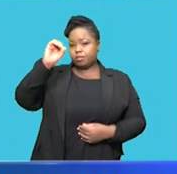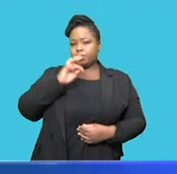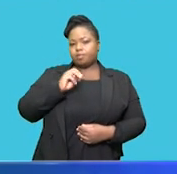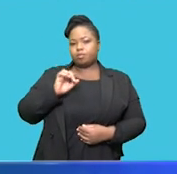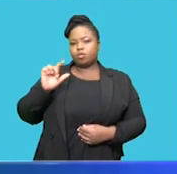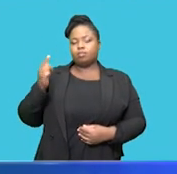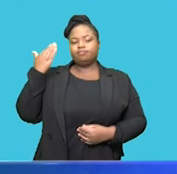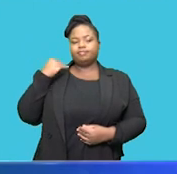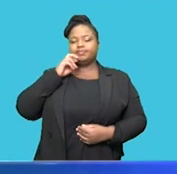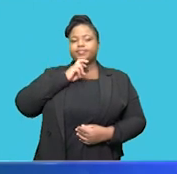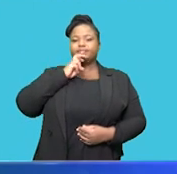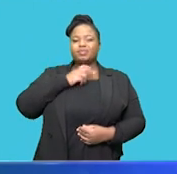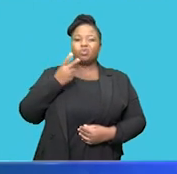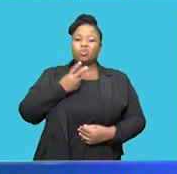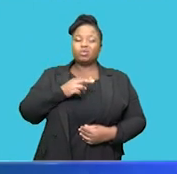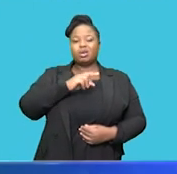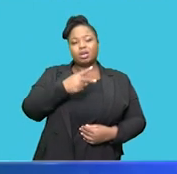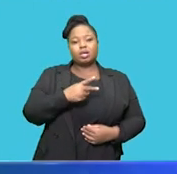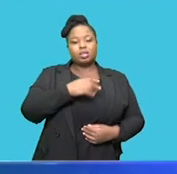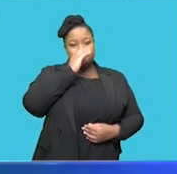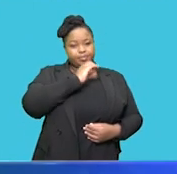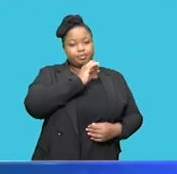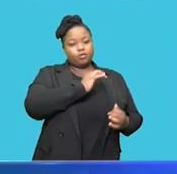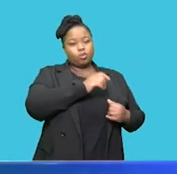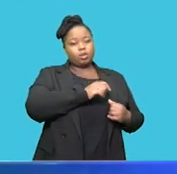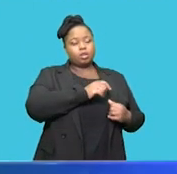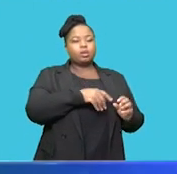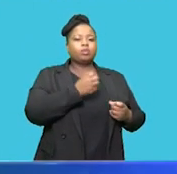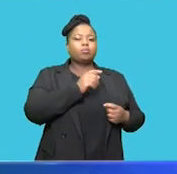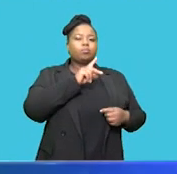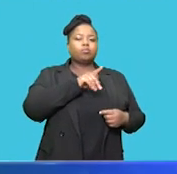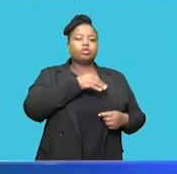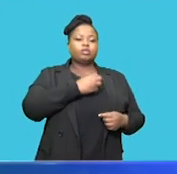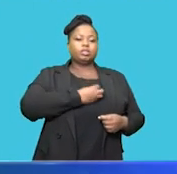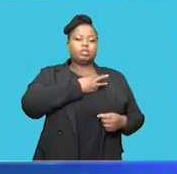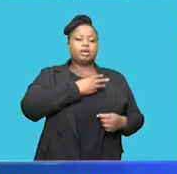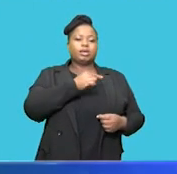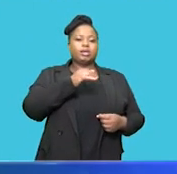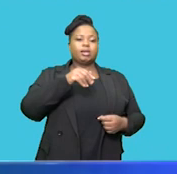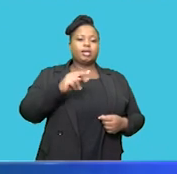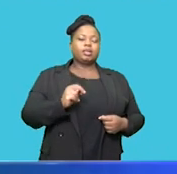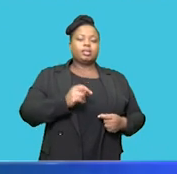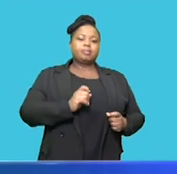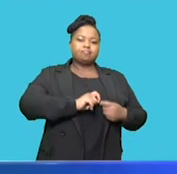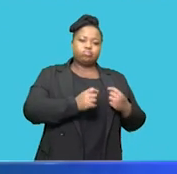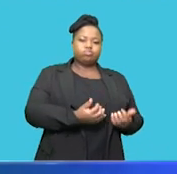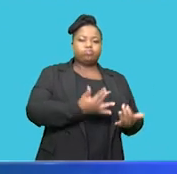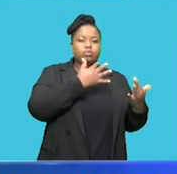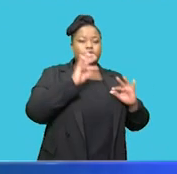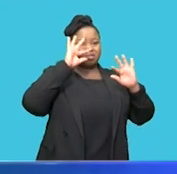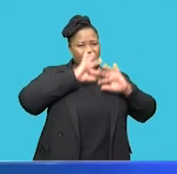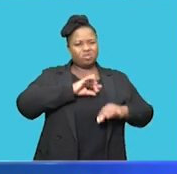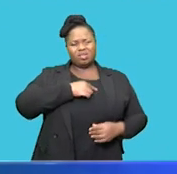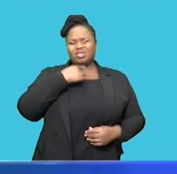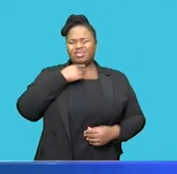ke kwaphinda futhi enye imoto yashiswa e-Protea Glen Mall ngomsombuluko ebusuku. Abagibeli bathi bakhathele ukuthula bephakathi